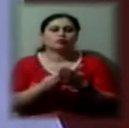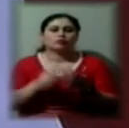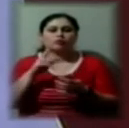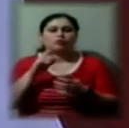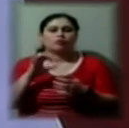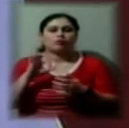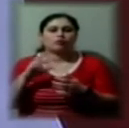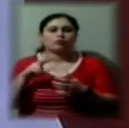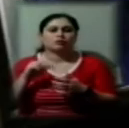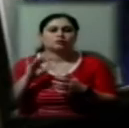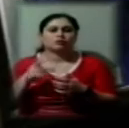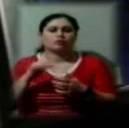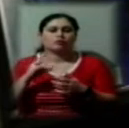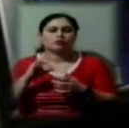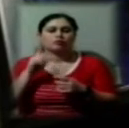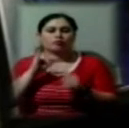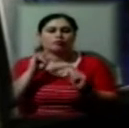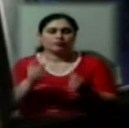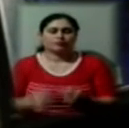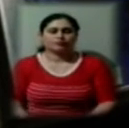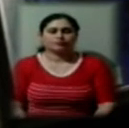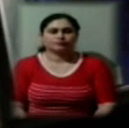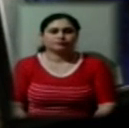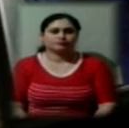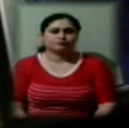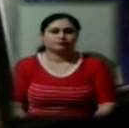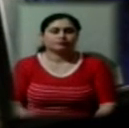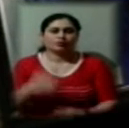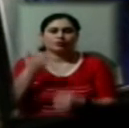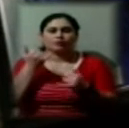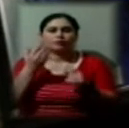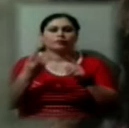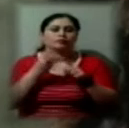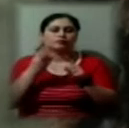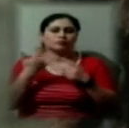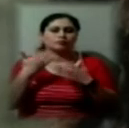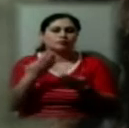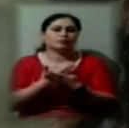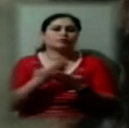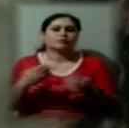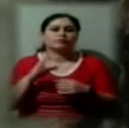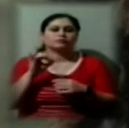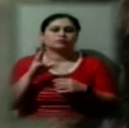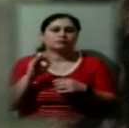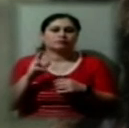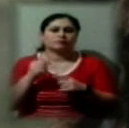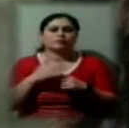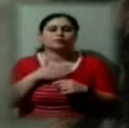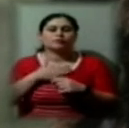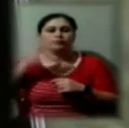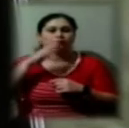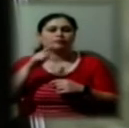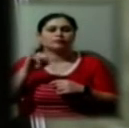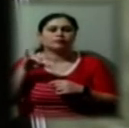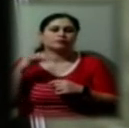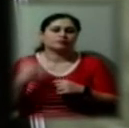це коротко. Сьогодні ми втретє вже презентуємо виставку «Мій тато – герой». Ця ідея виникла з